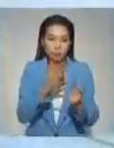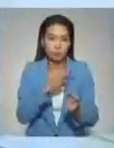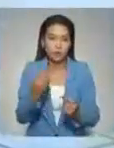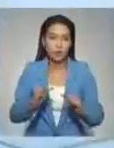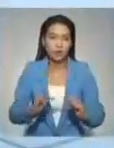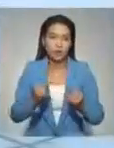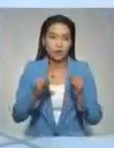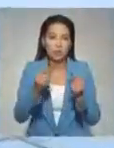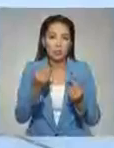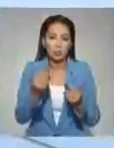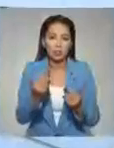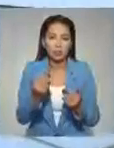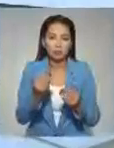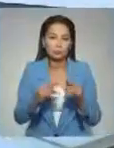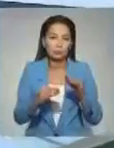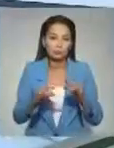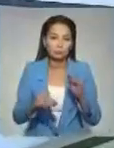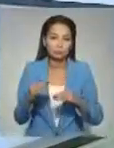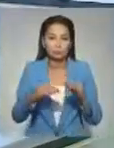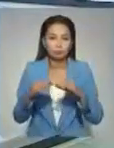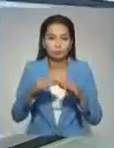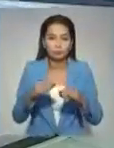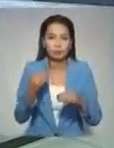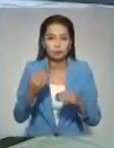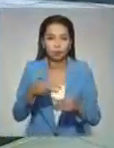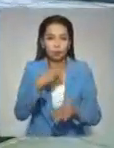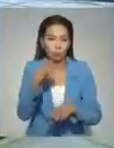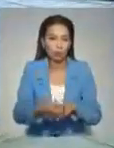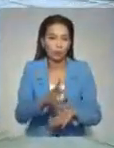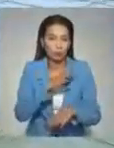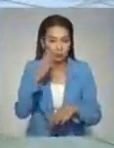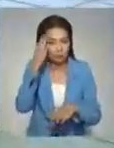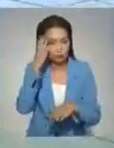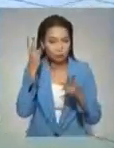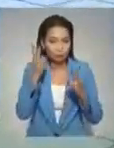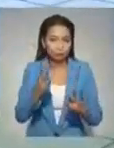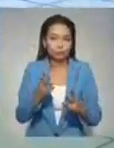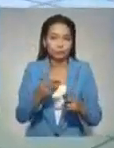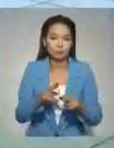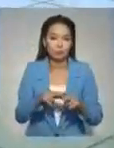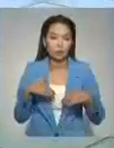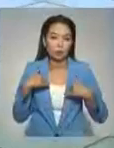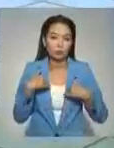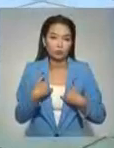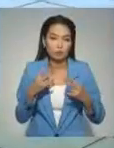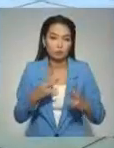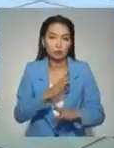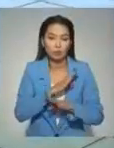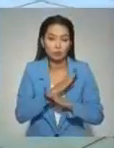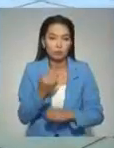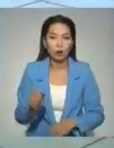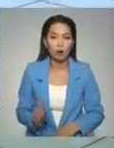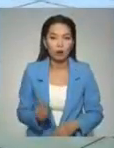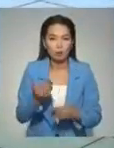кірпіш қалаумен айналысқан жігіт бетонның үстіне құлап басын жарған. Бұл қайғылы жағдайға құрылыс компаниясы кінәлі дейді туыстары.